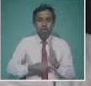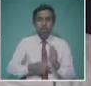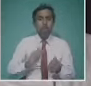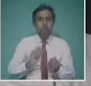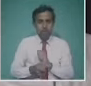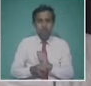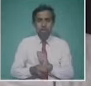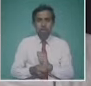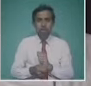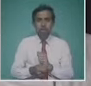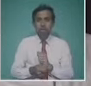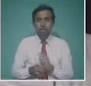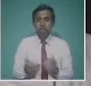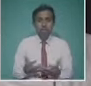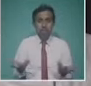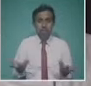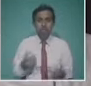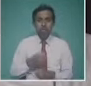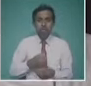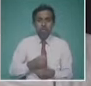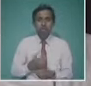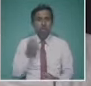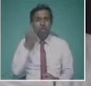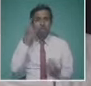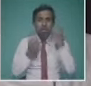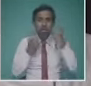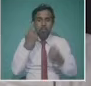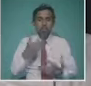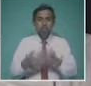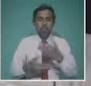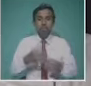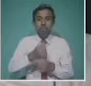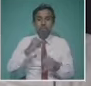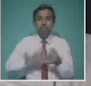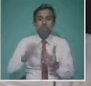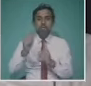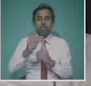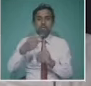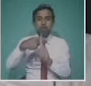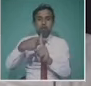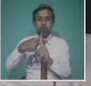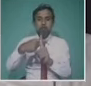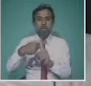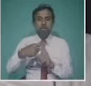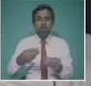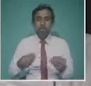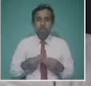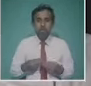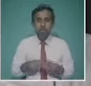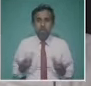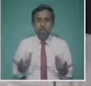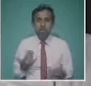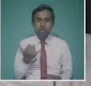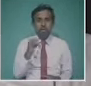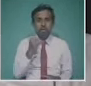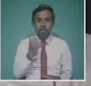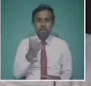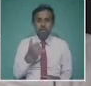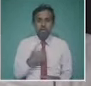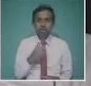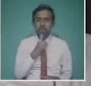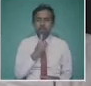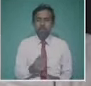සංශෝධනය කරන්න එහෙම නොකර ආණ්ඩුව හිතුමතේ යන්න ගියොත් GSP ප්ලස් එකටත් අනතුරුදායක තත්ත්වයක් ඇති වෙන්න පුළුවන් කියන එකත් අපි